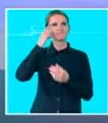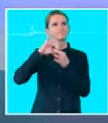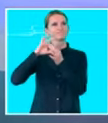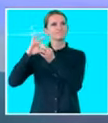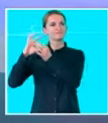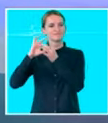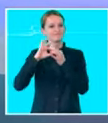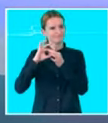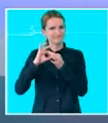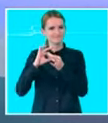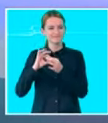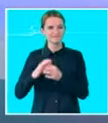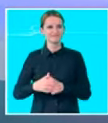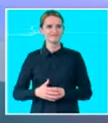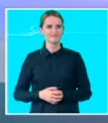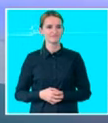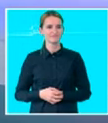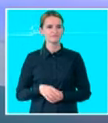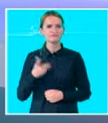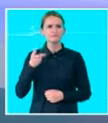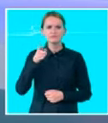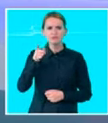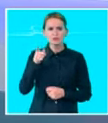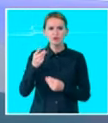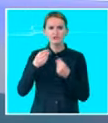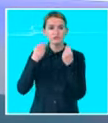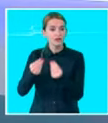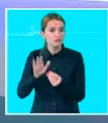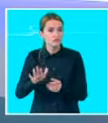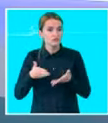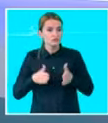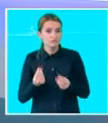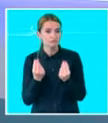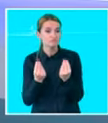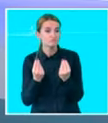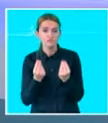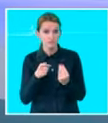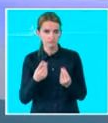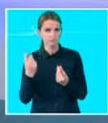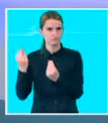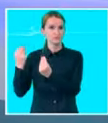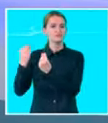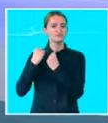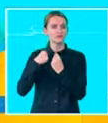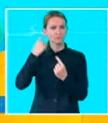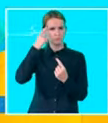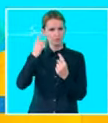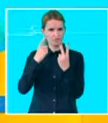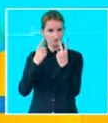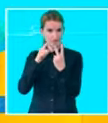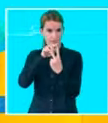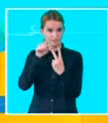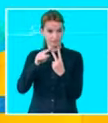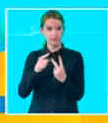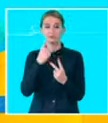за вас като дъщеря, който ви даде? Има две неща, които си спомням. И едното беше, че човек трябва да бъде честен. Каквото и да